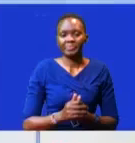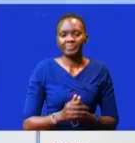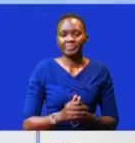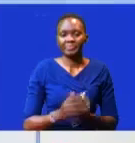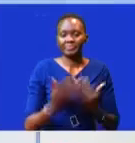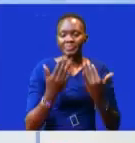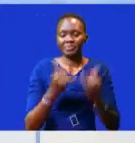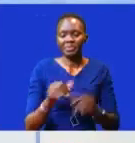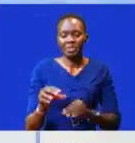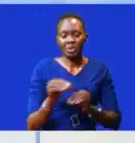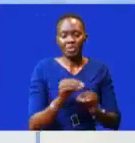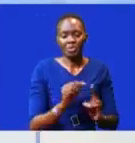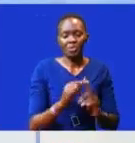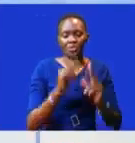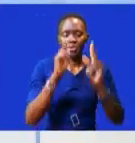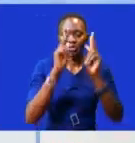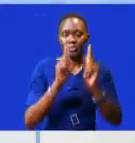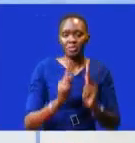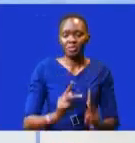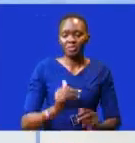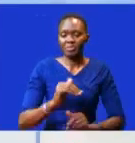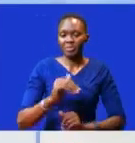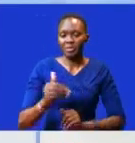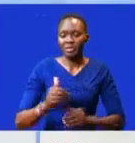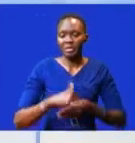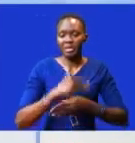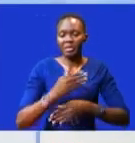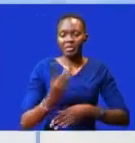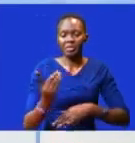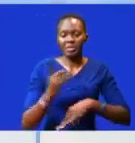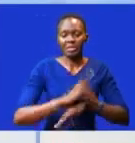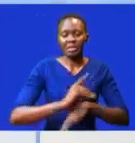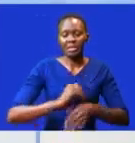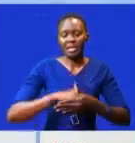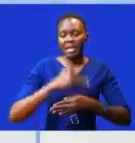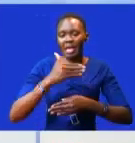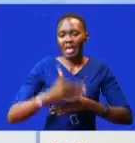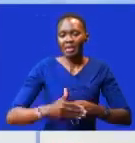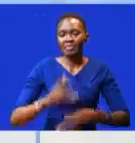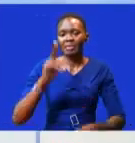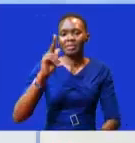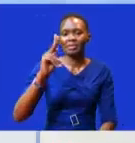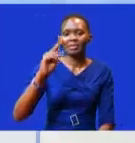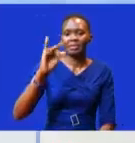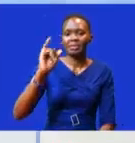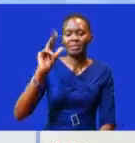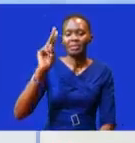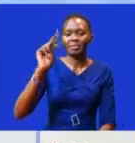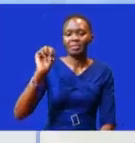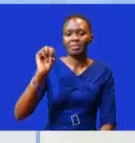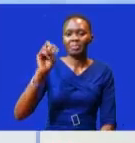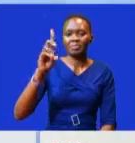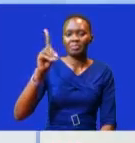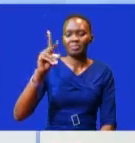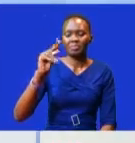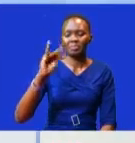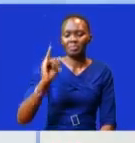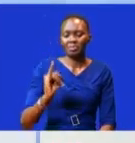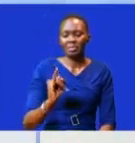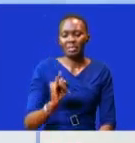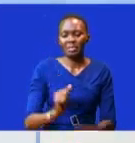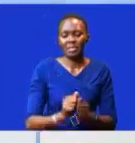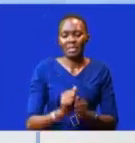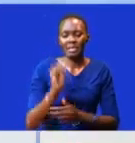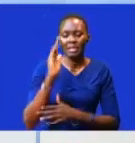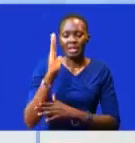Ekao biri kaunti ni ma Kisumu ni bana bang ndalo achiel kende bang gire Abraham Kithure kende kichamo muma kendo bedo jalup jatend piny